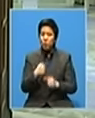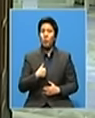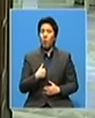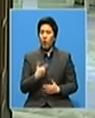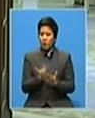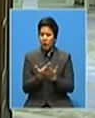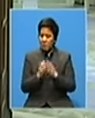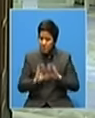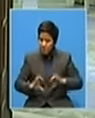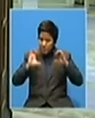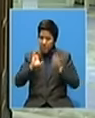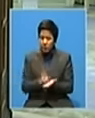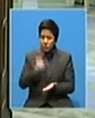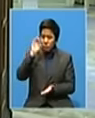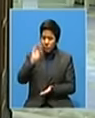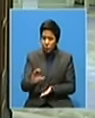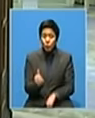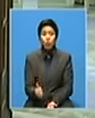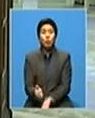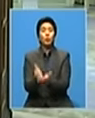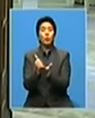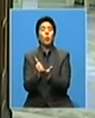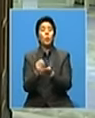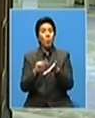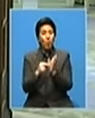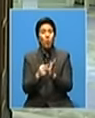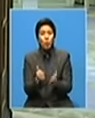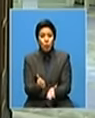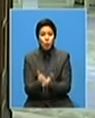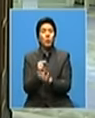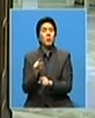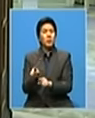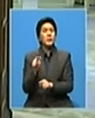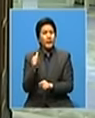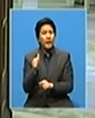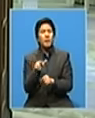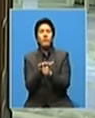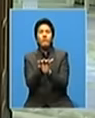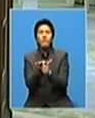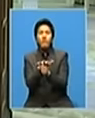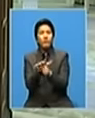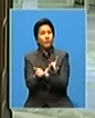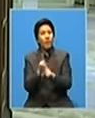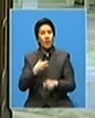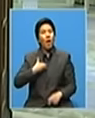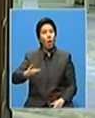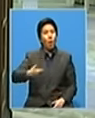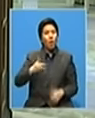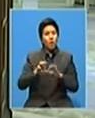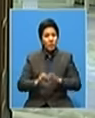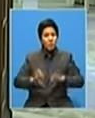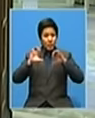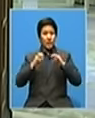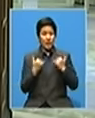เงินที่รัฐบาลได้ดำเนินการให้การสนับสนุนไปนั้นก็สามารถจะช่วยเหลือพวกเขาได้ในระดับหนึ่งแต่ก็อยากให้รัฐบาลโดยเฉพาะรั